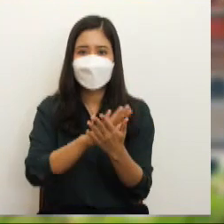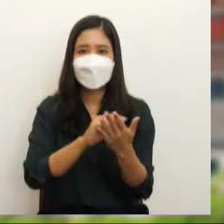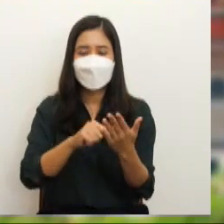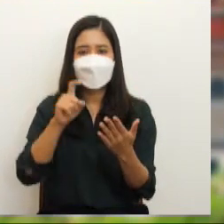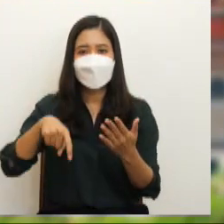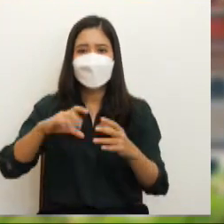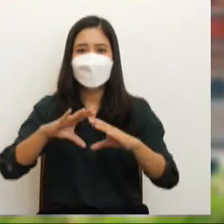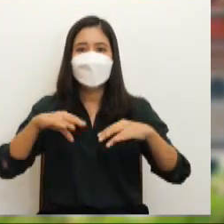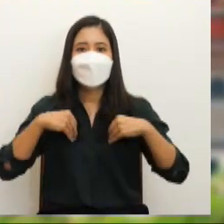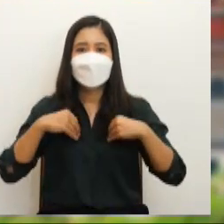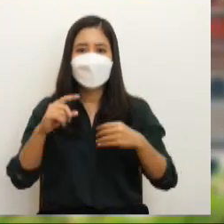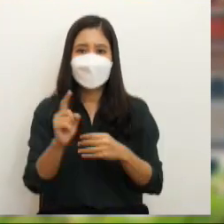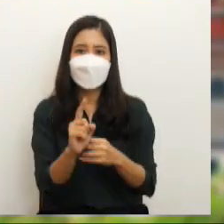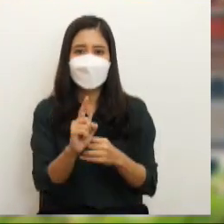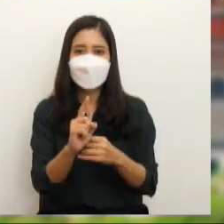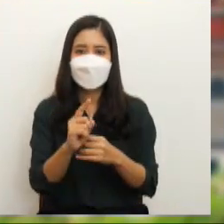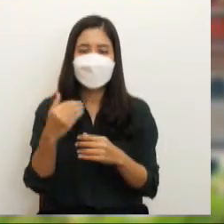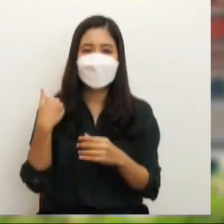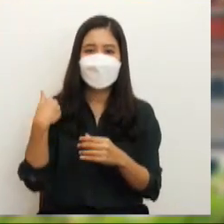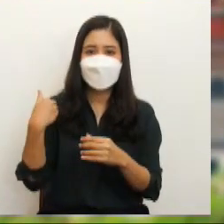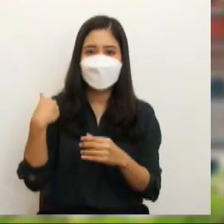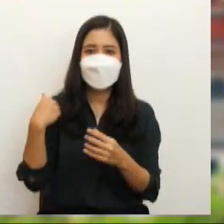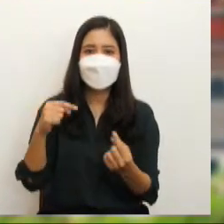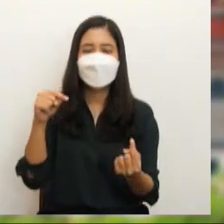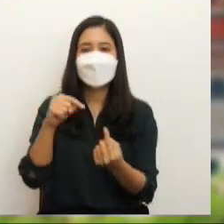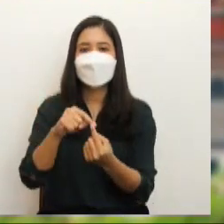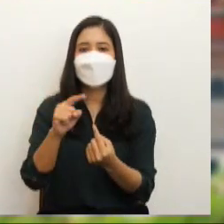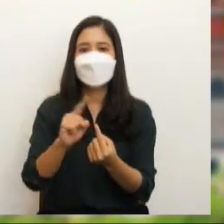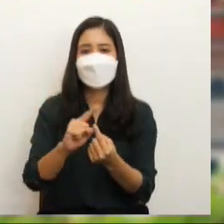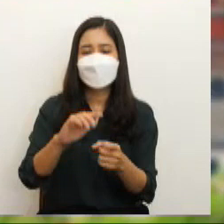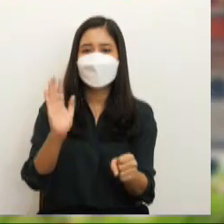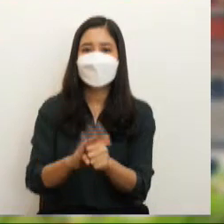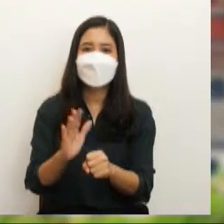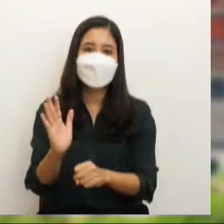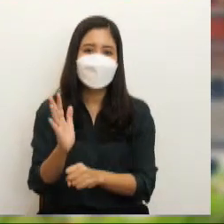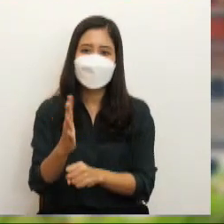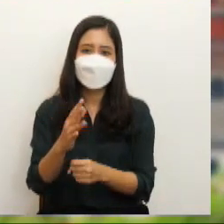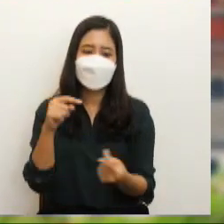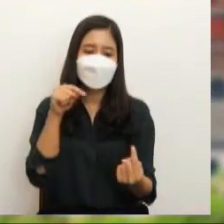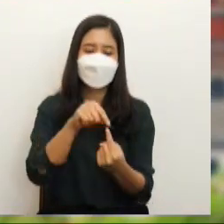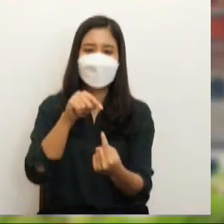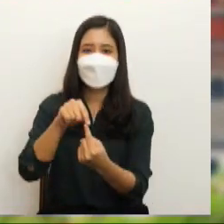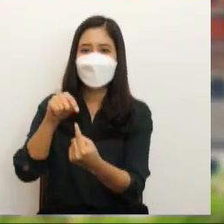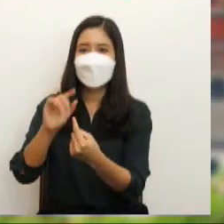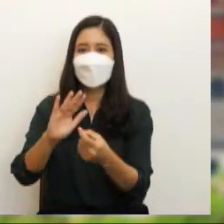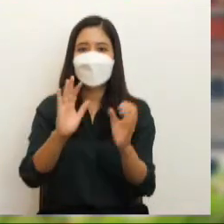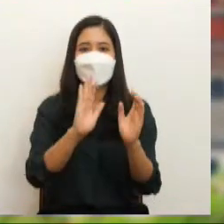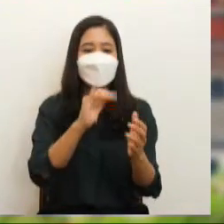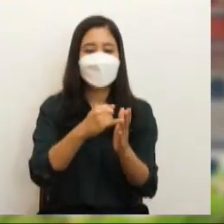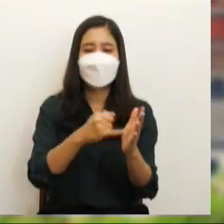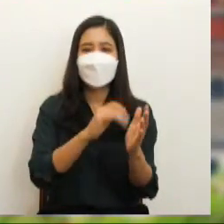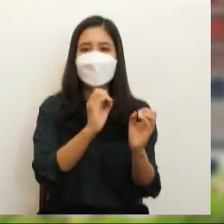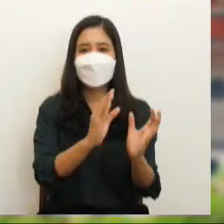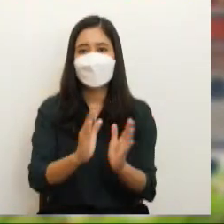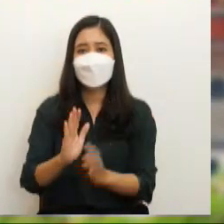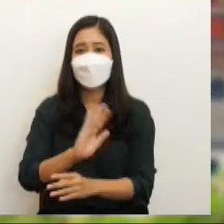ายังมีข้อขัดข้องอยู่ตรงที่ว่าปริมาณวัคซีนอาจจะยังไม่เพียงพอกับความต้องการของผู้ฉีดนะครับหลายจังหวัดย